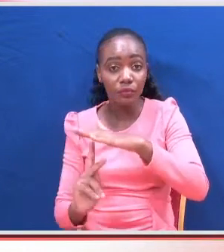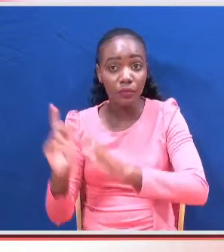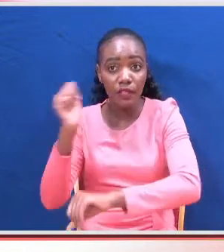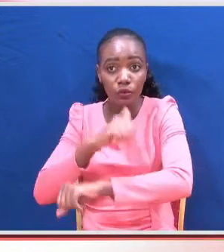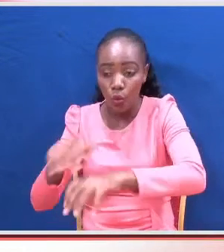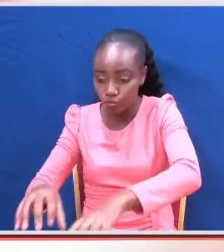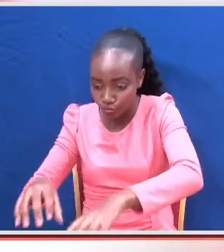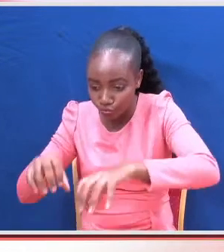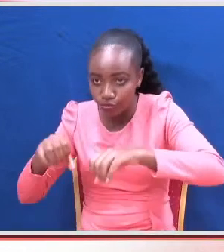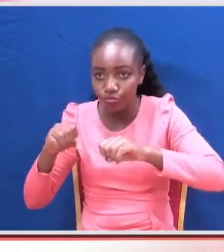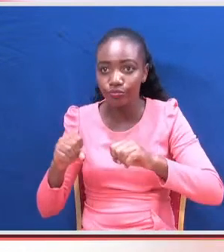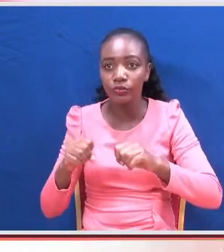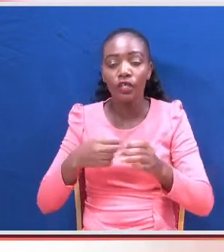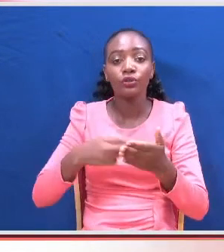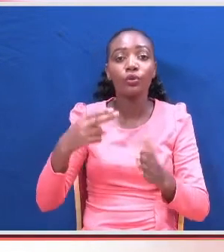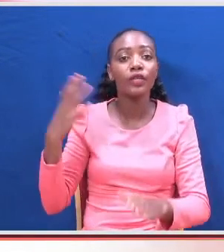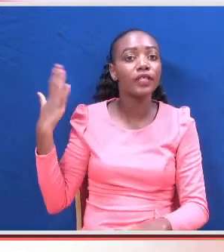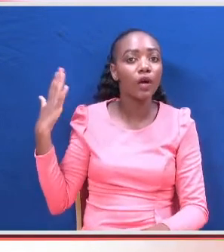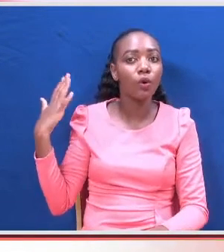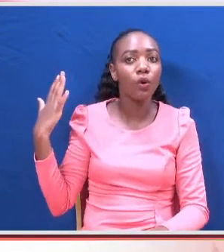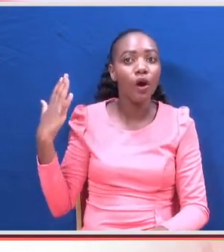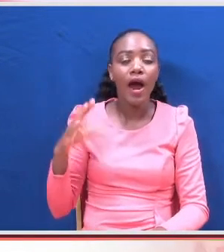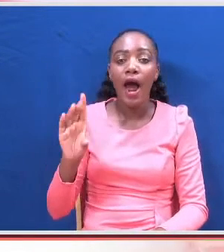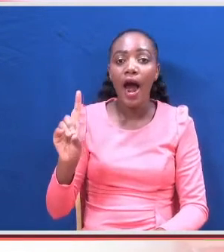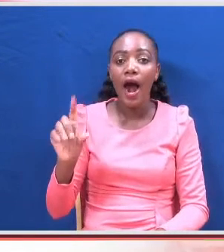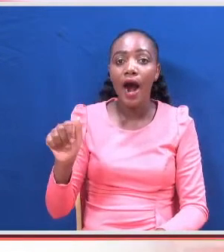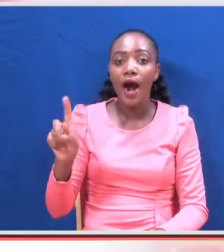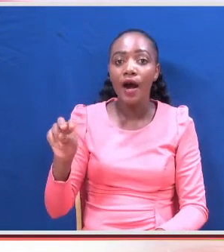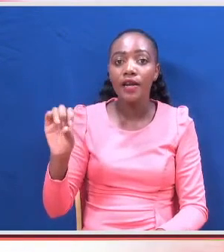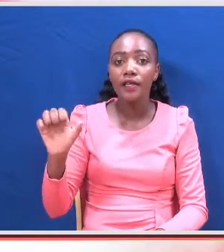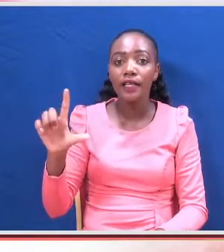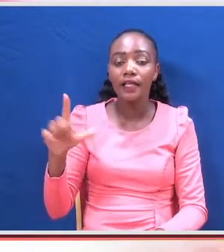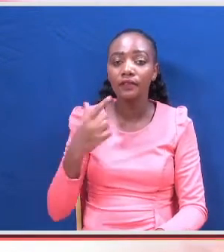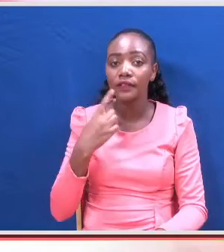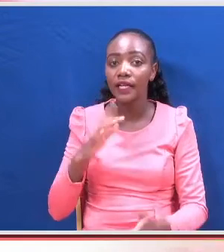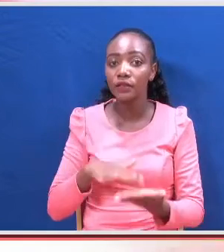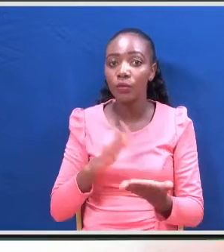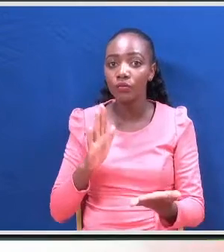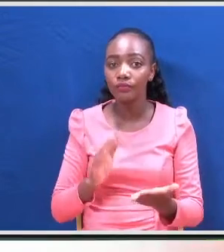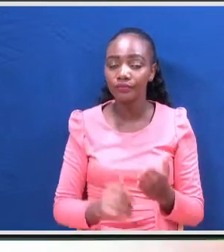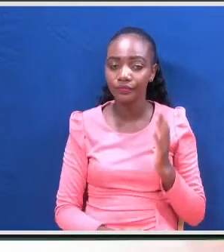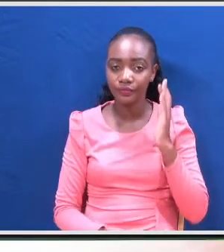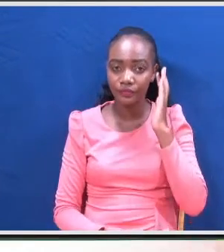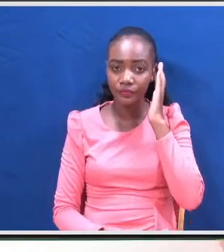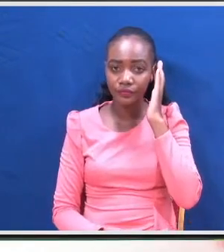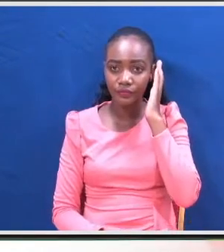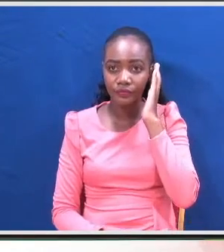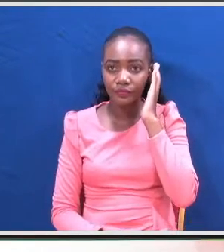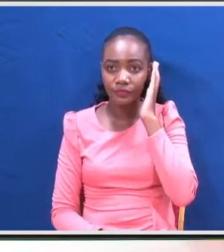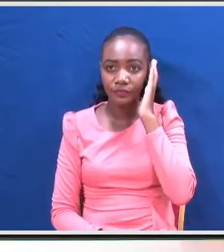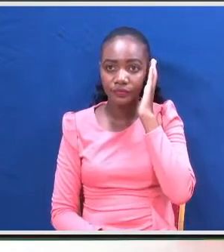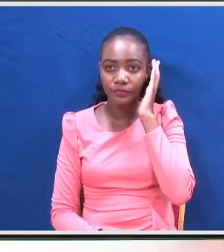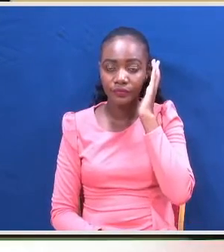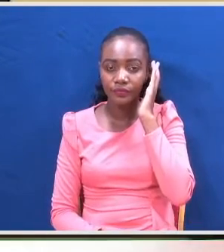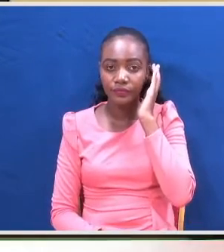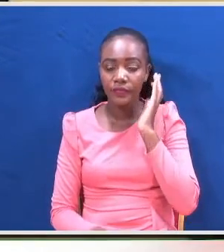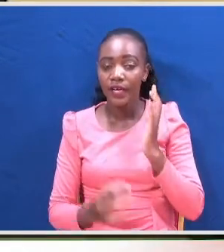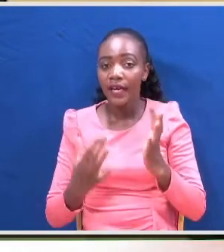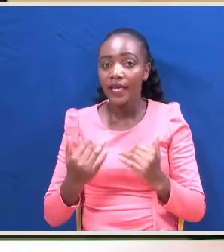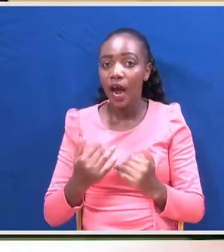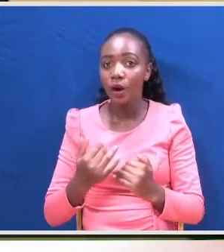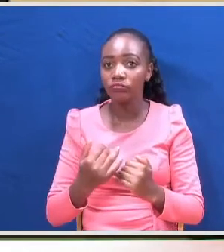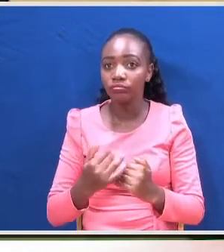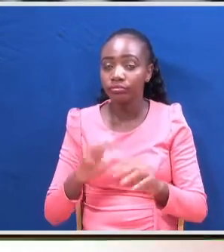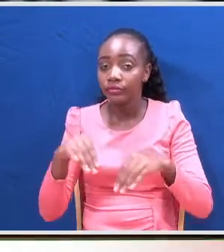kaunti ya Baringo majuma mawili yaliyopita. Daniel Masiza na mengi zaidi. Akitoa uamuzi huo, hakimu wa mahakama